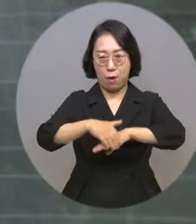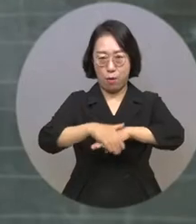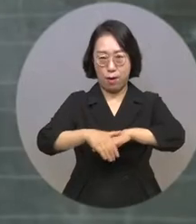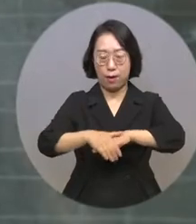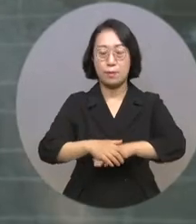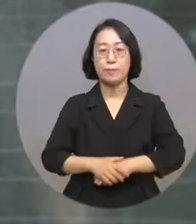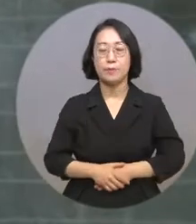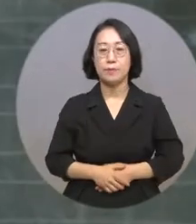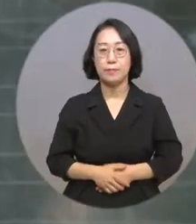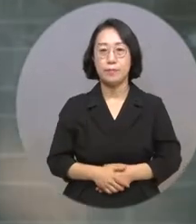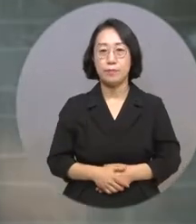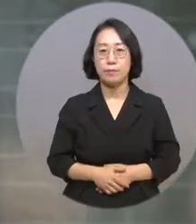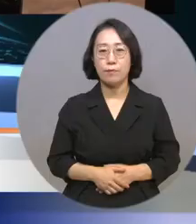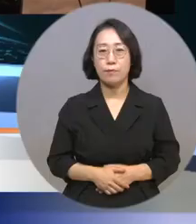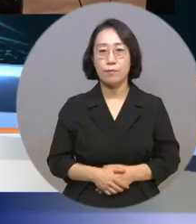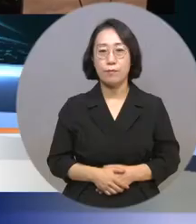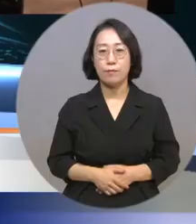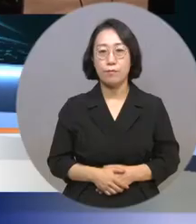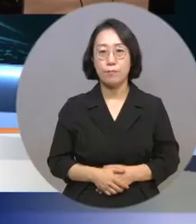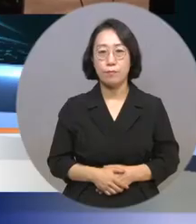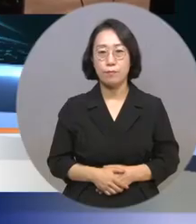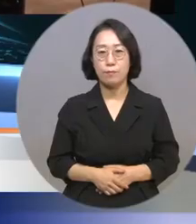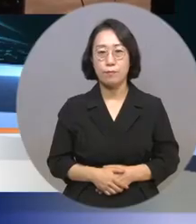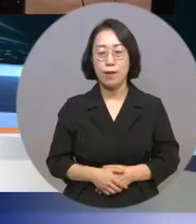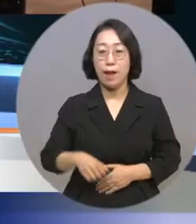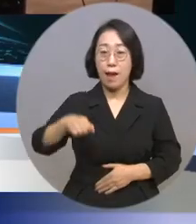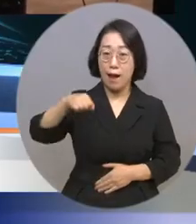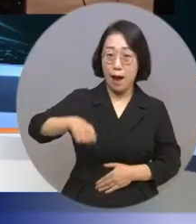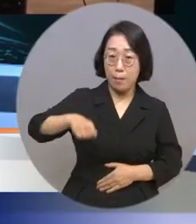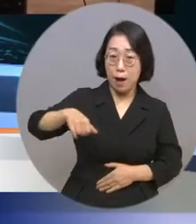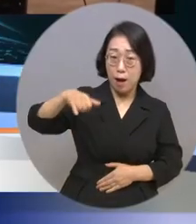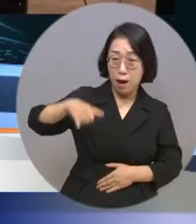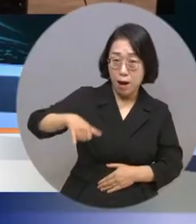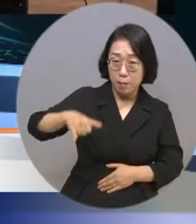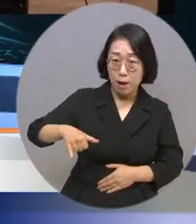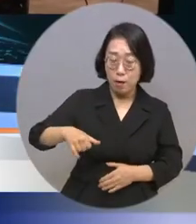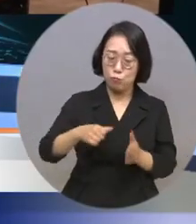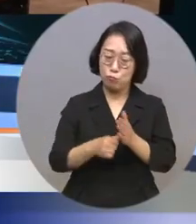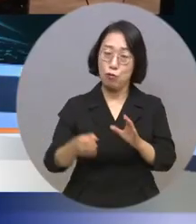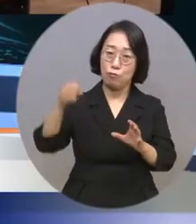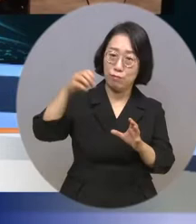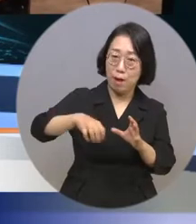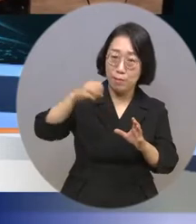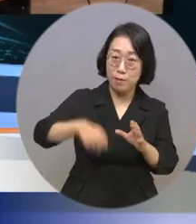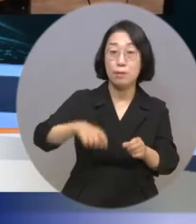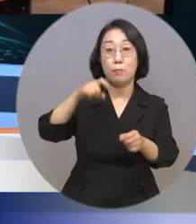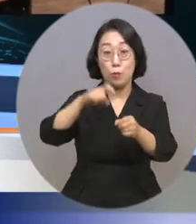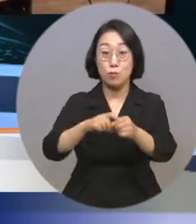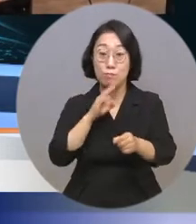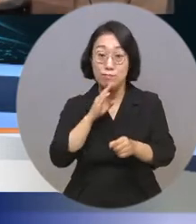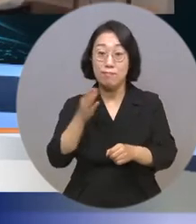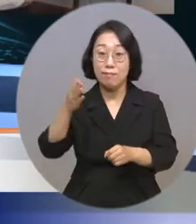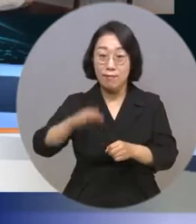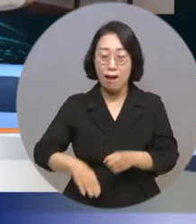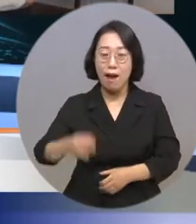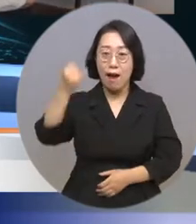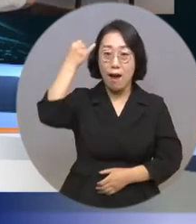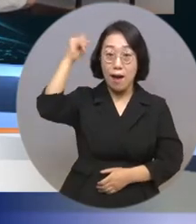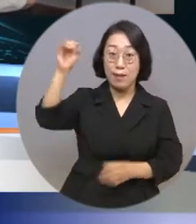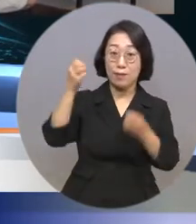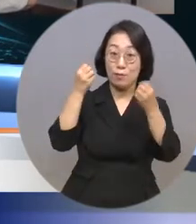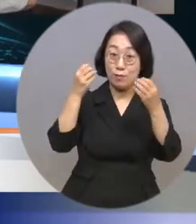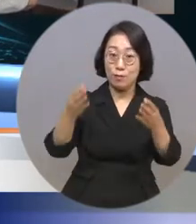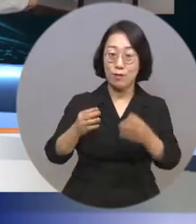뉴스 이영수입니다. 가방은 실생활에서 물건을 담는 용도로 쓰이지만 창의적인 아이디어를